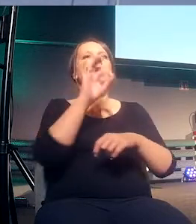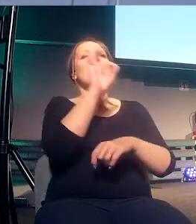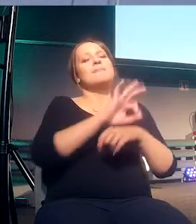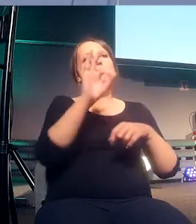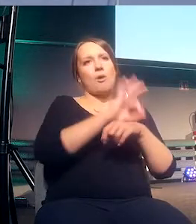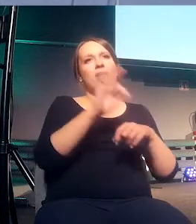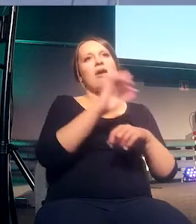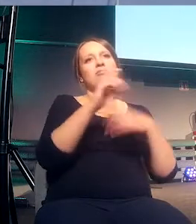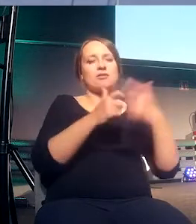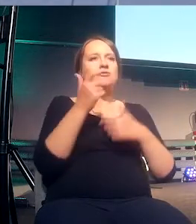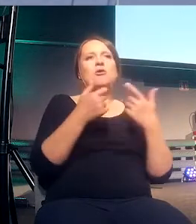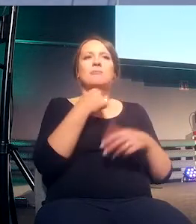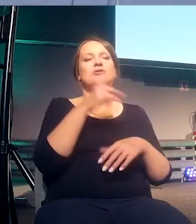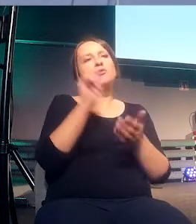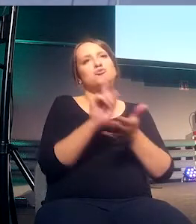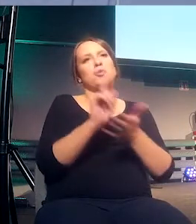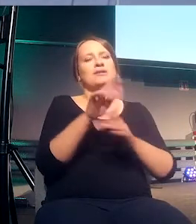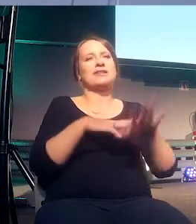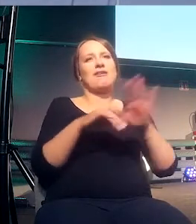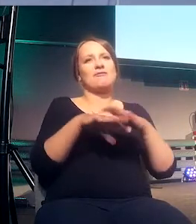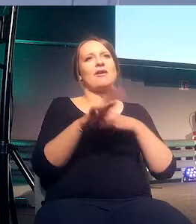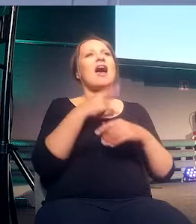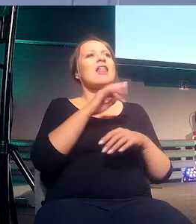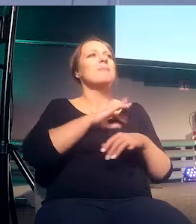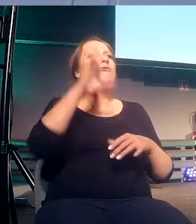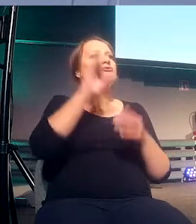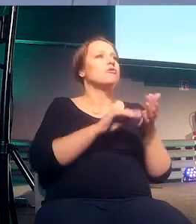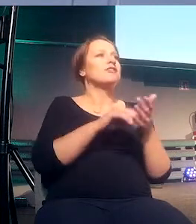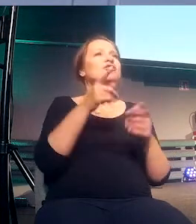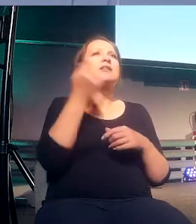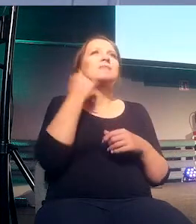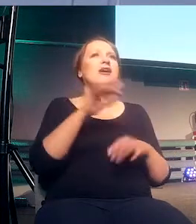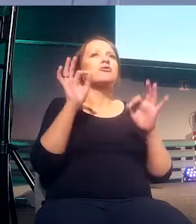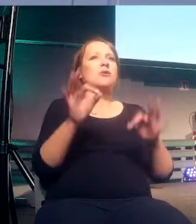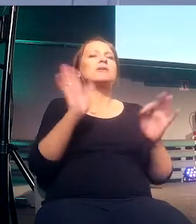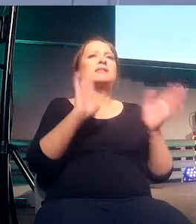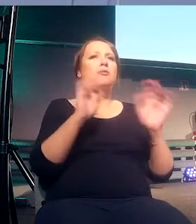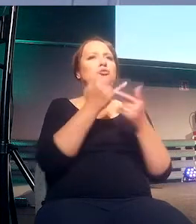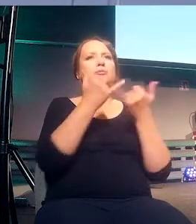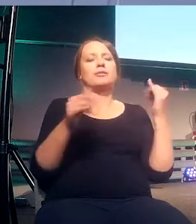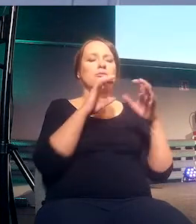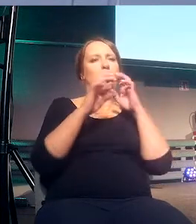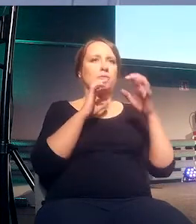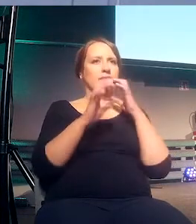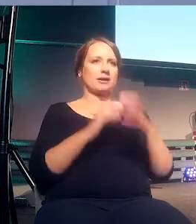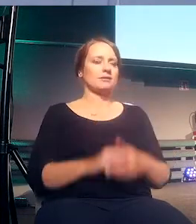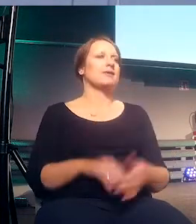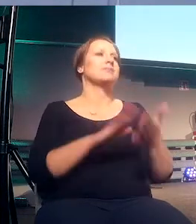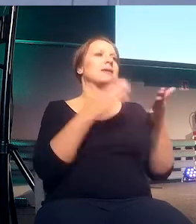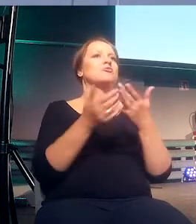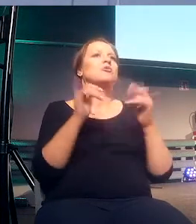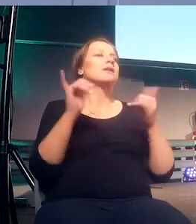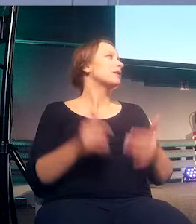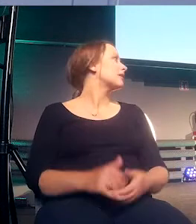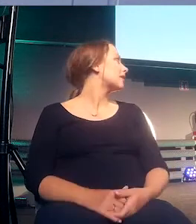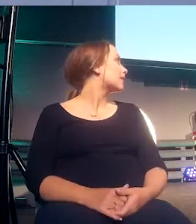zawodowych. To, co też mówię z doświadczenia, jest bardzo skutecznym sposobem komunikacji, to odnoszenie się na przykład do